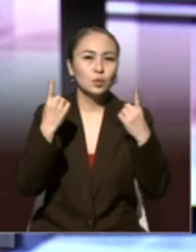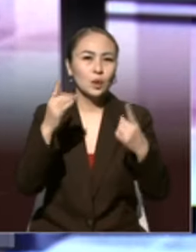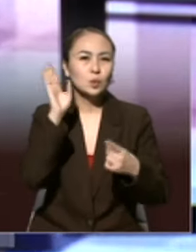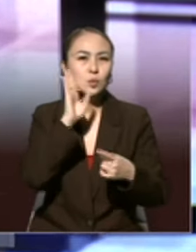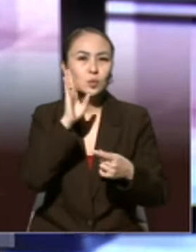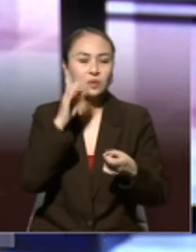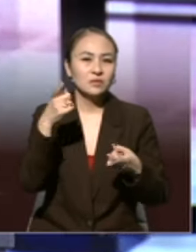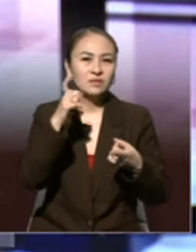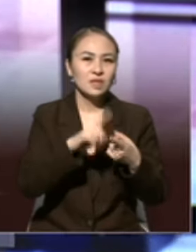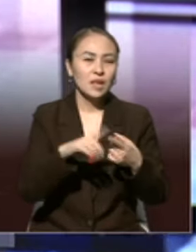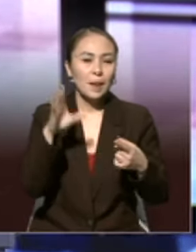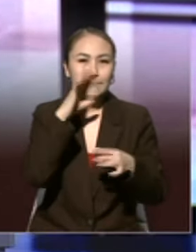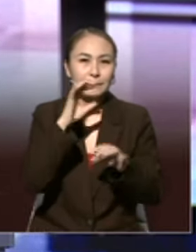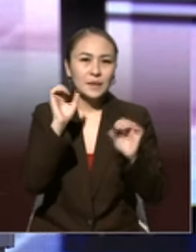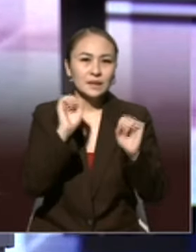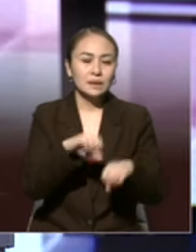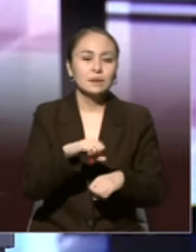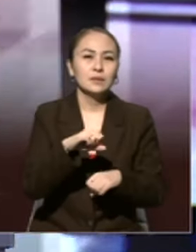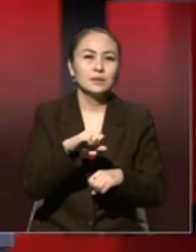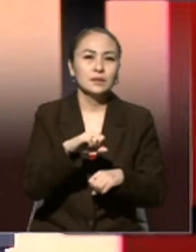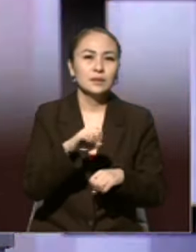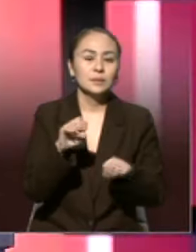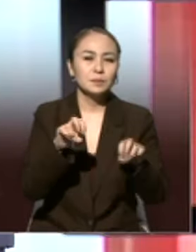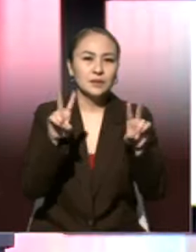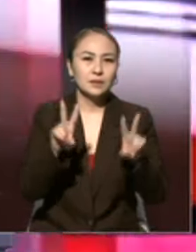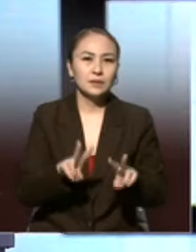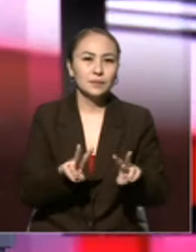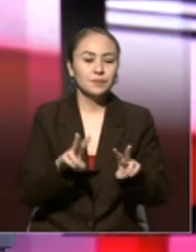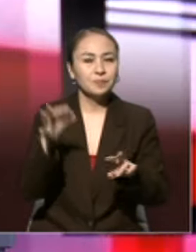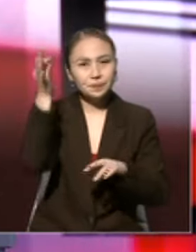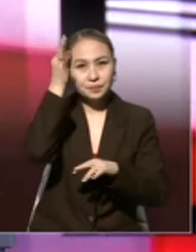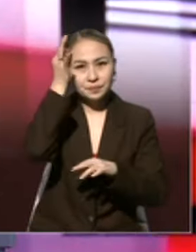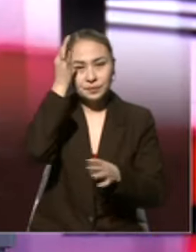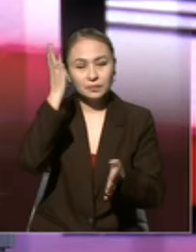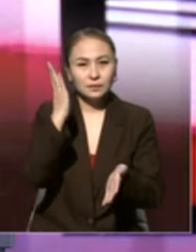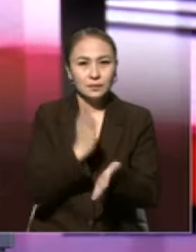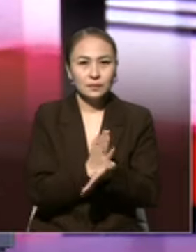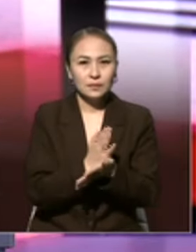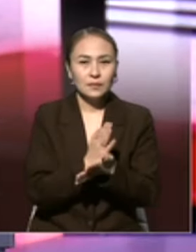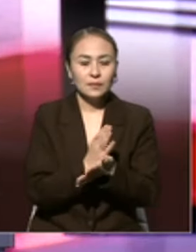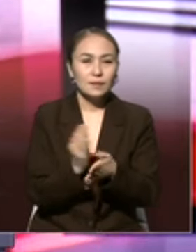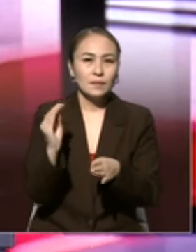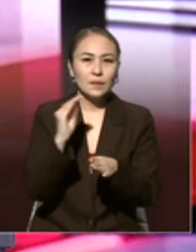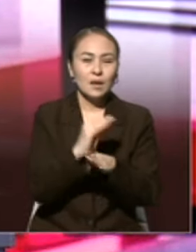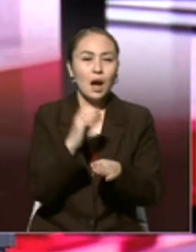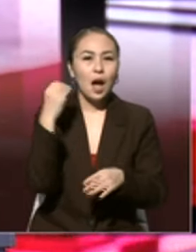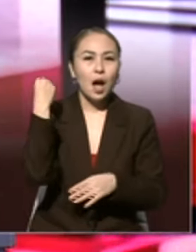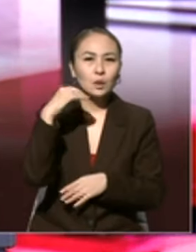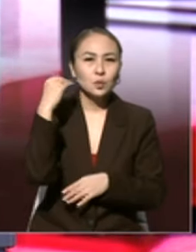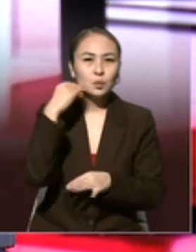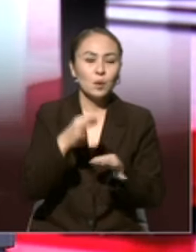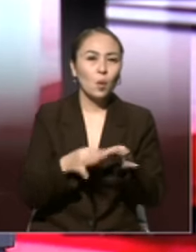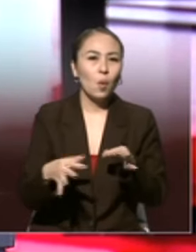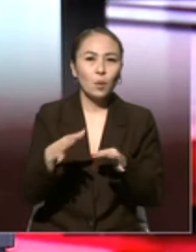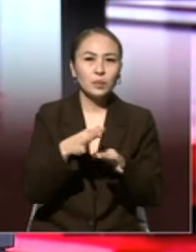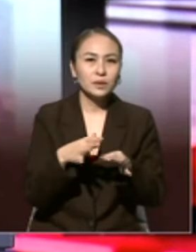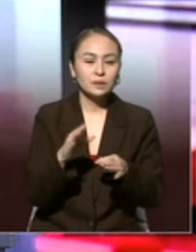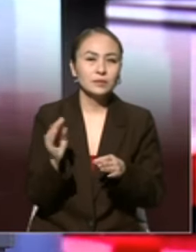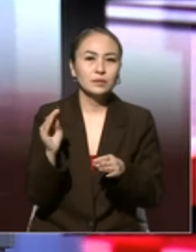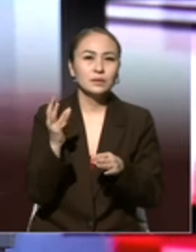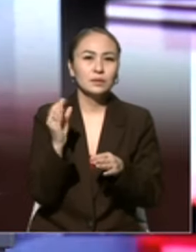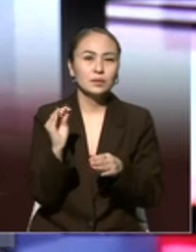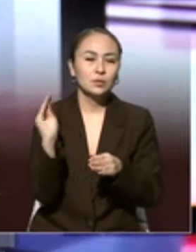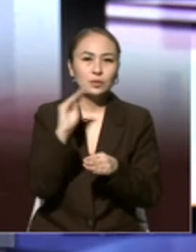келуі мүмкін деп Росгидрометтің мамандары ескертіп отыр. Және де Ақтөбе облысында сонымен